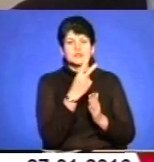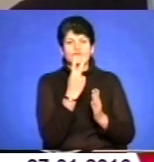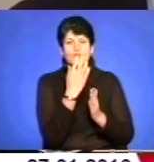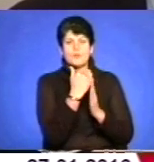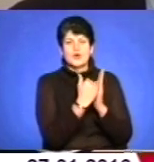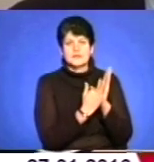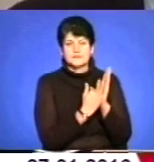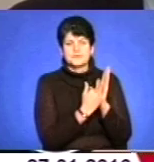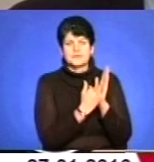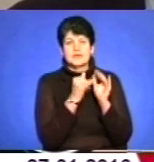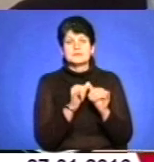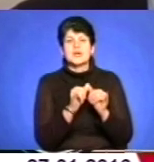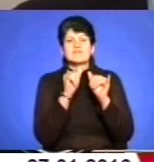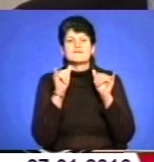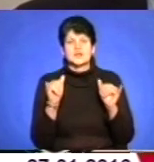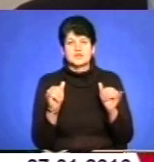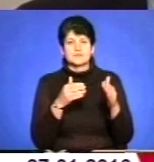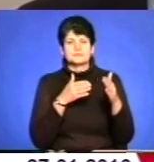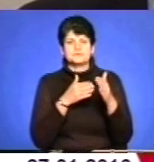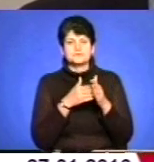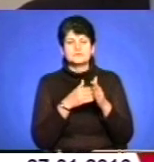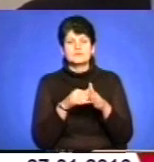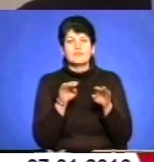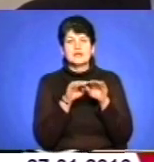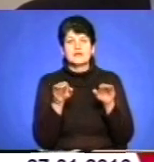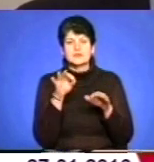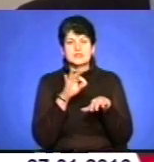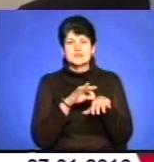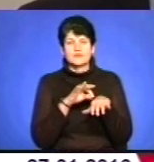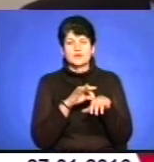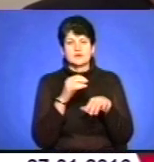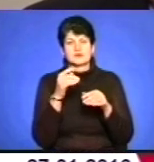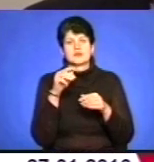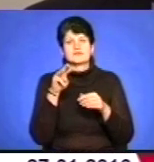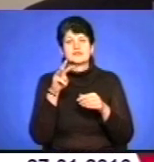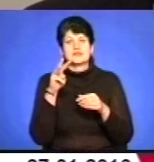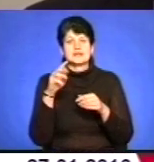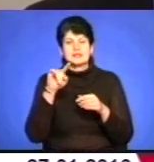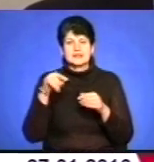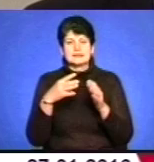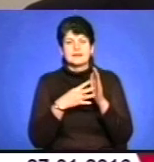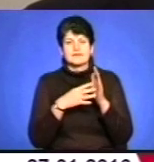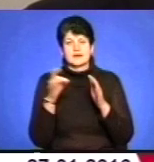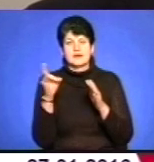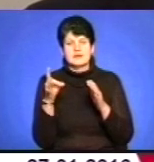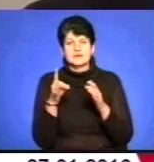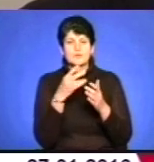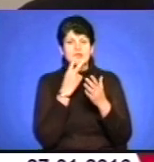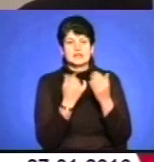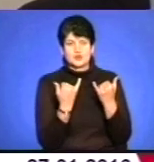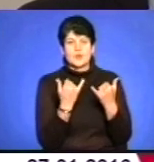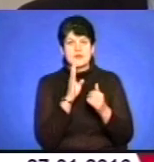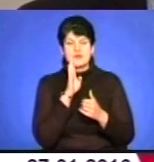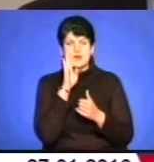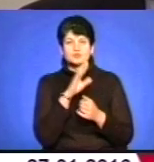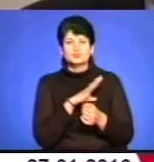показниках перевищення порогового рівня захворюваності 2,9 рази. І показник на ранок сьогодні